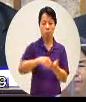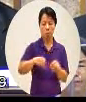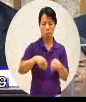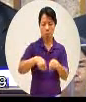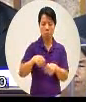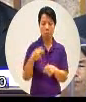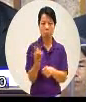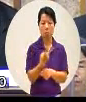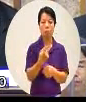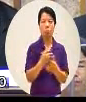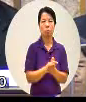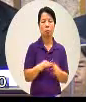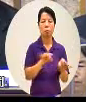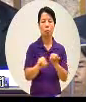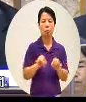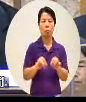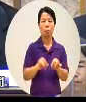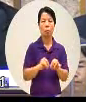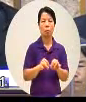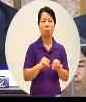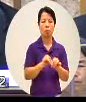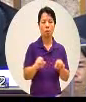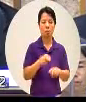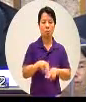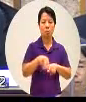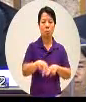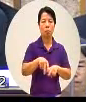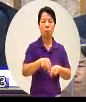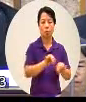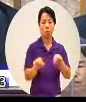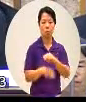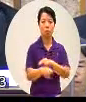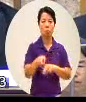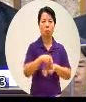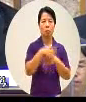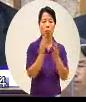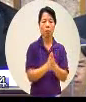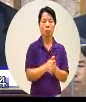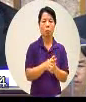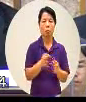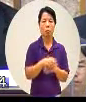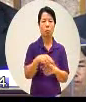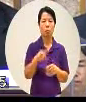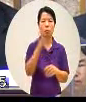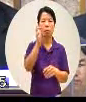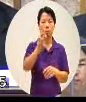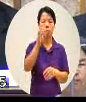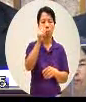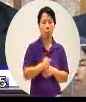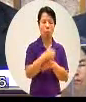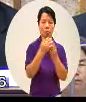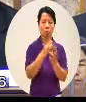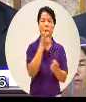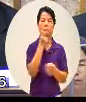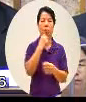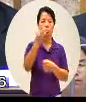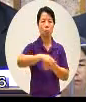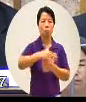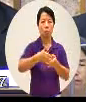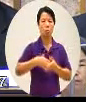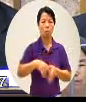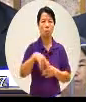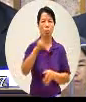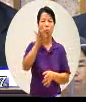咱家铁路地下化那几项，咱每年都市政府就要编30几亿，中央那边头就要出将近